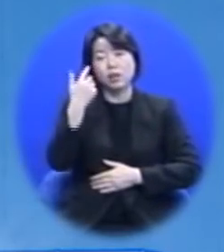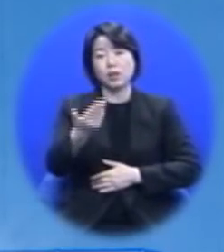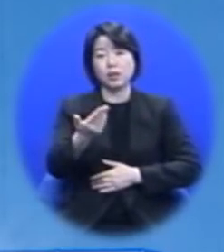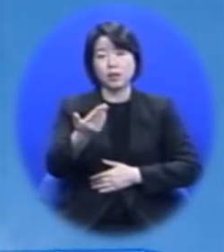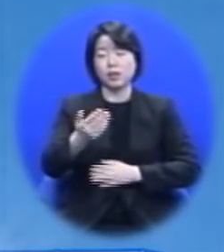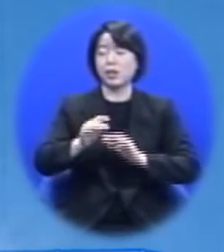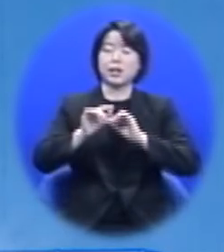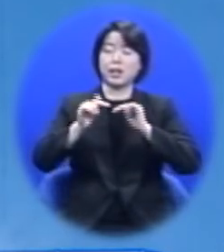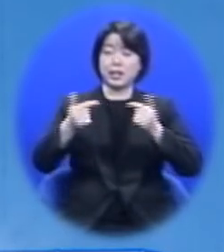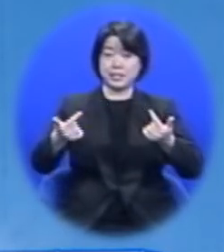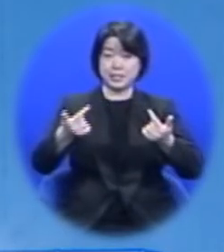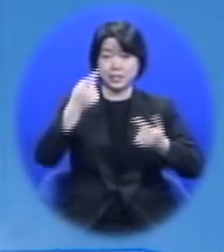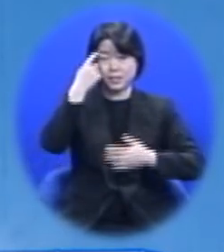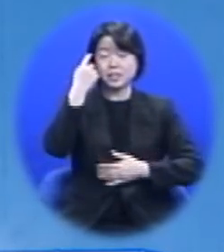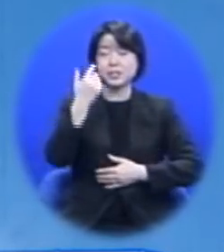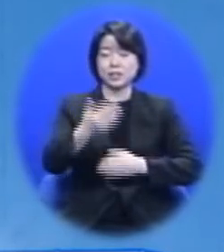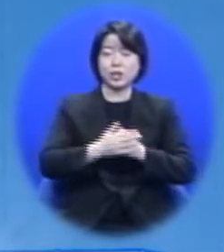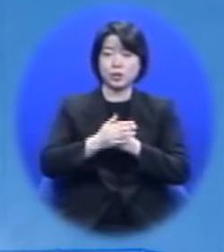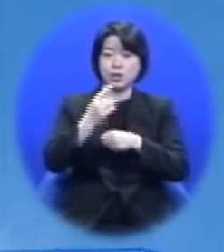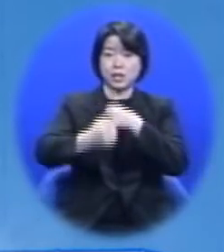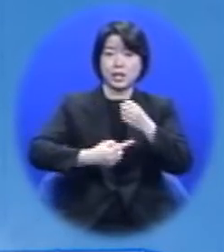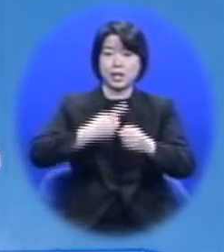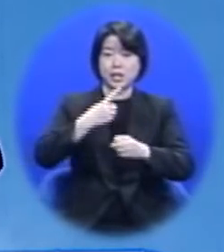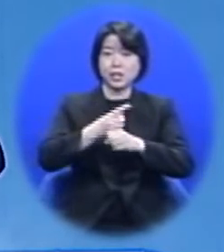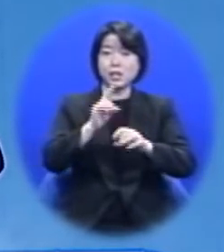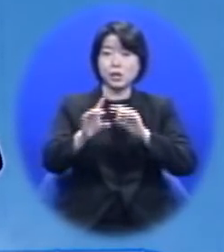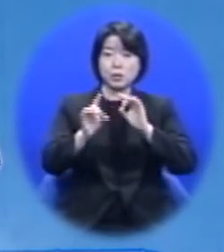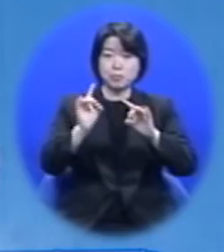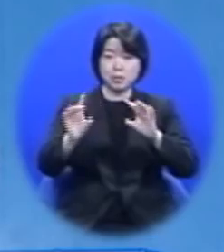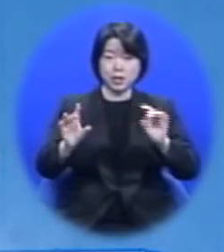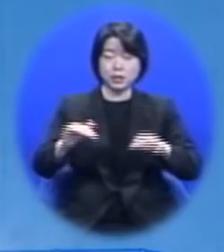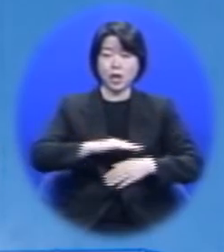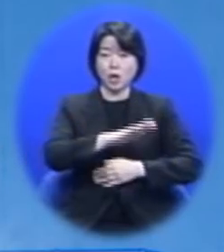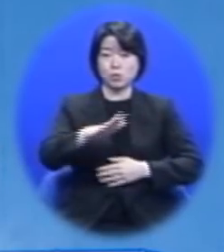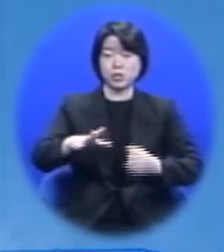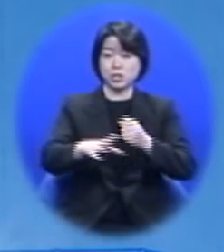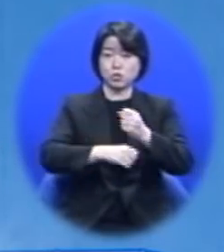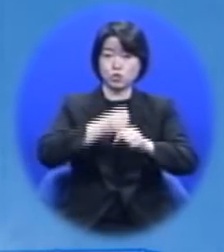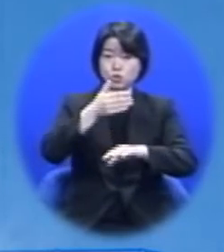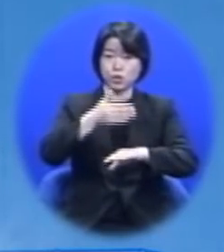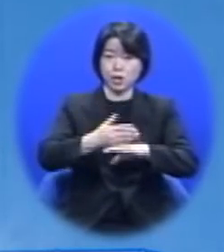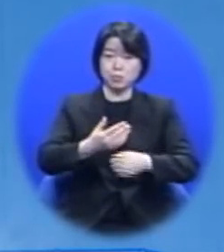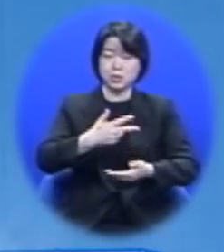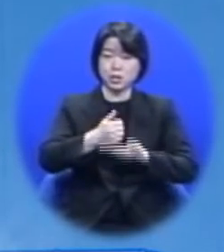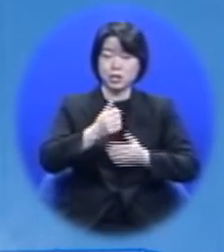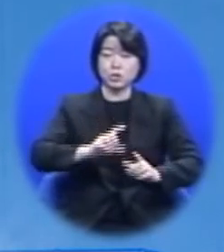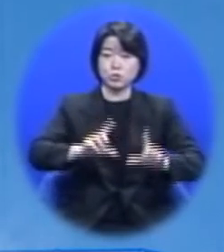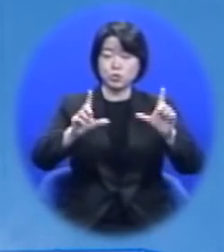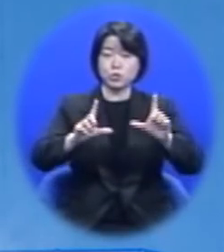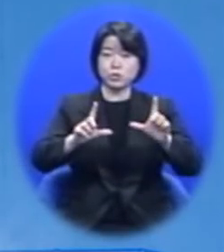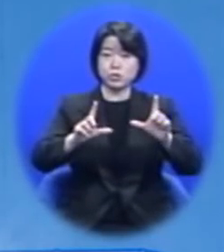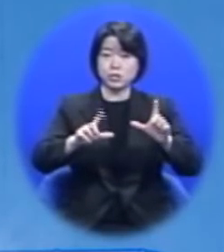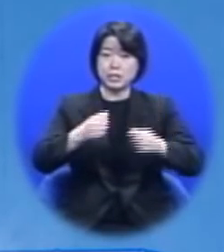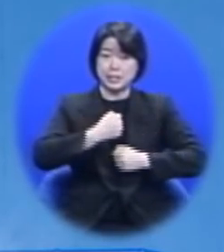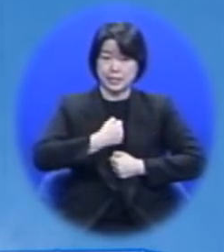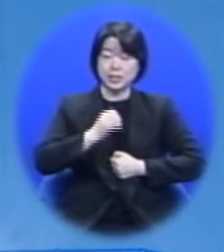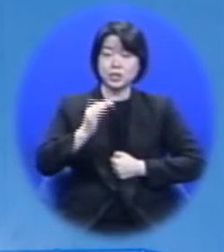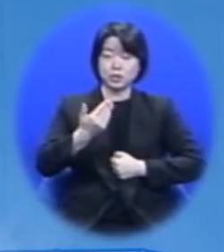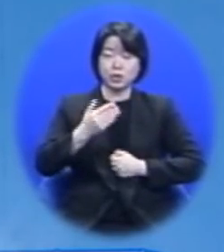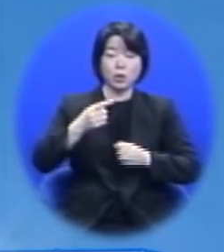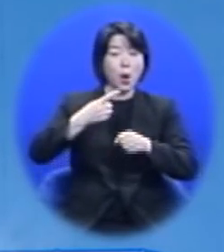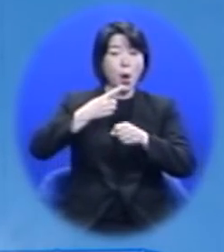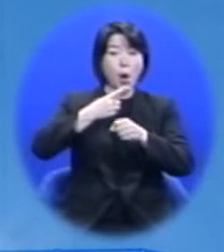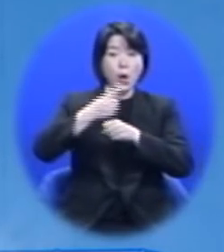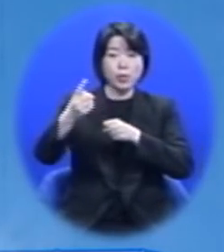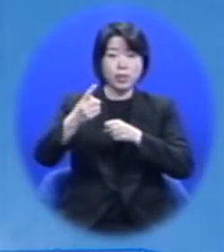그렇지 않잖아요. 해마다 우리는 추수감사주의를 지킵니다. 내년 달력에 추수감사주일